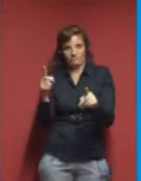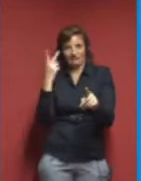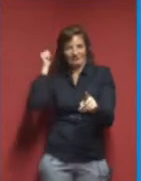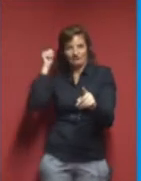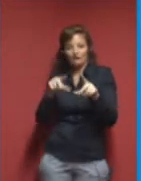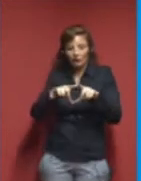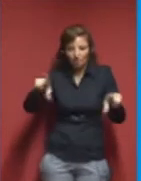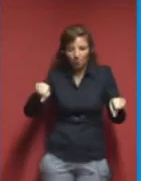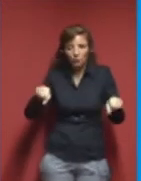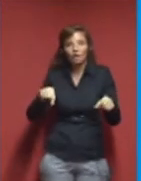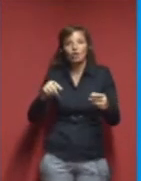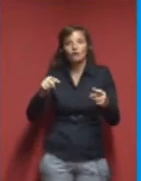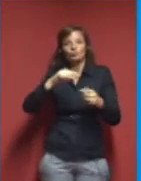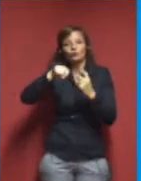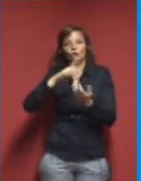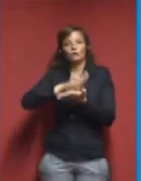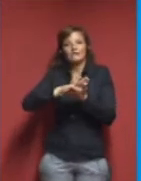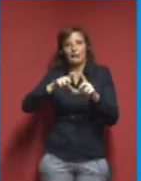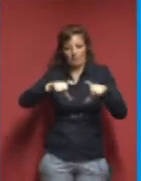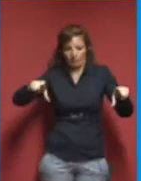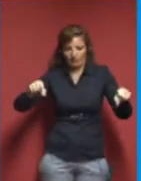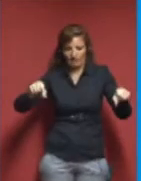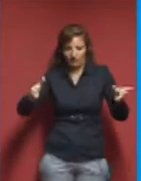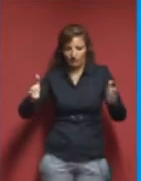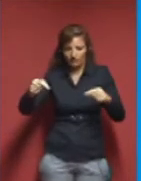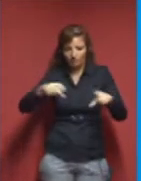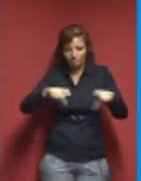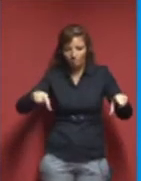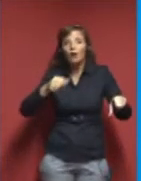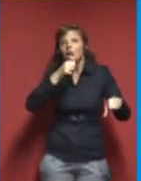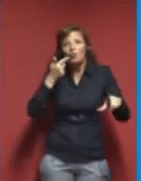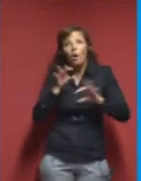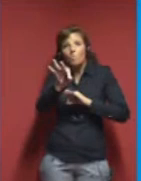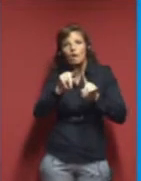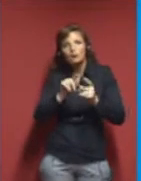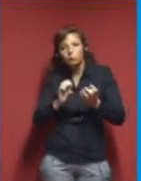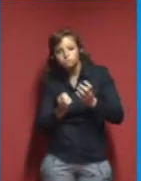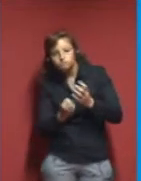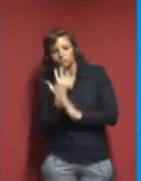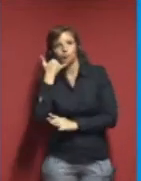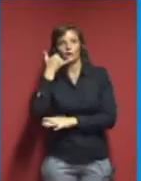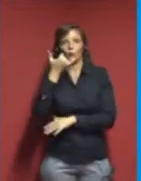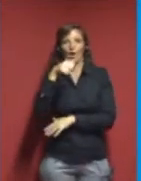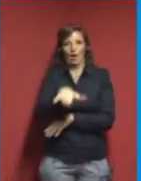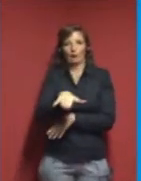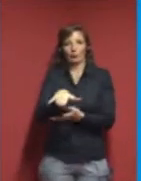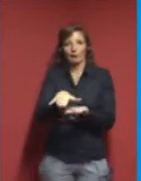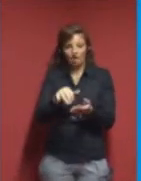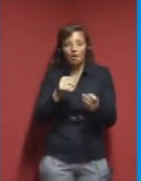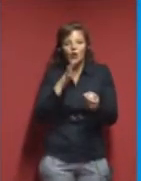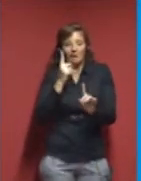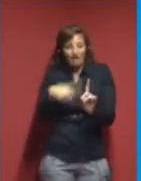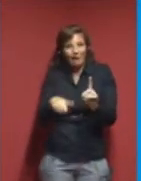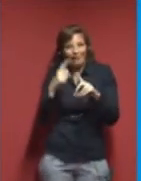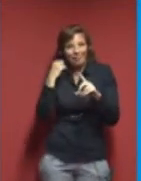circuito stampato, una scheda di circuito per fare appunto un prototipo di cellulare. Questo è